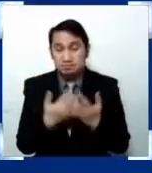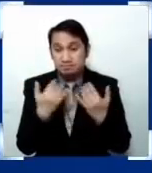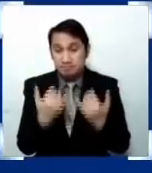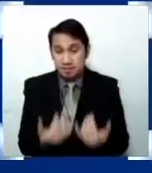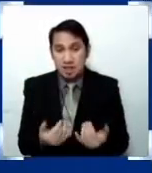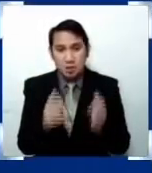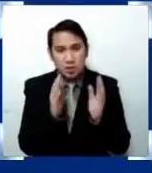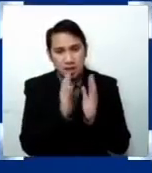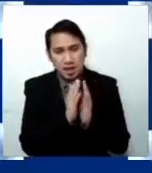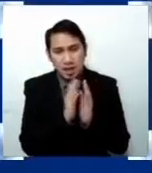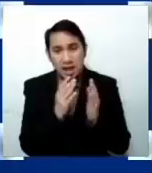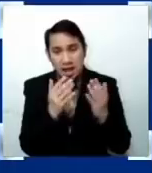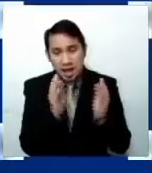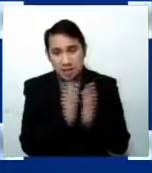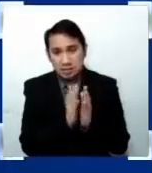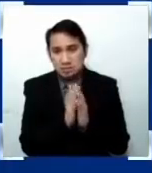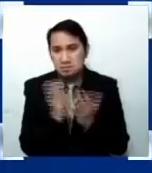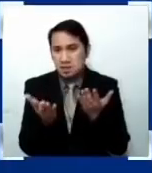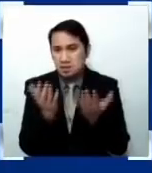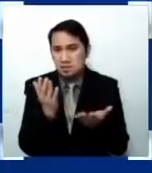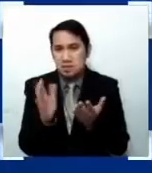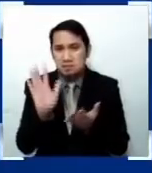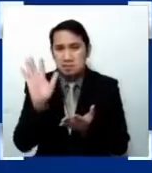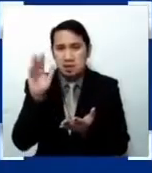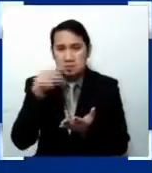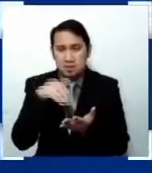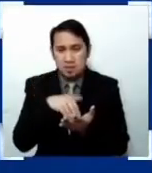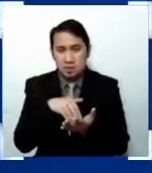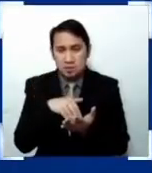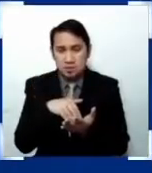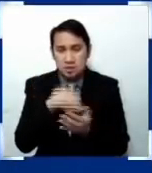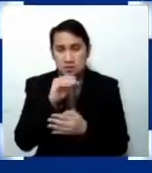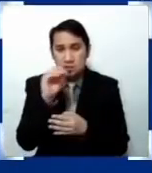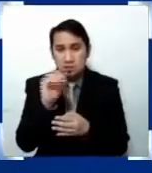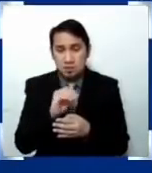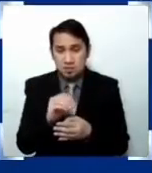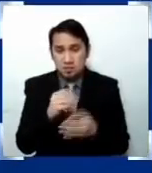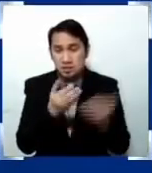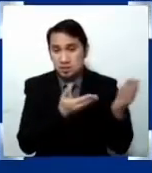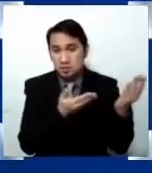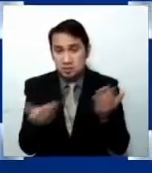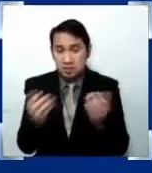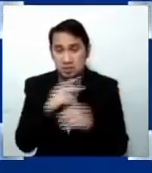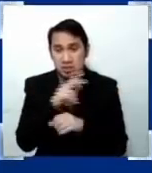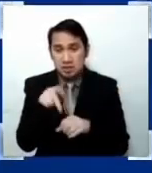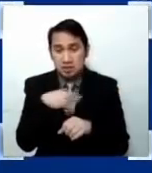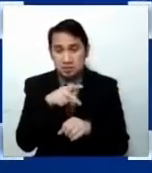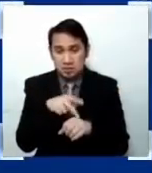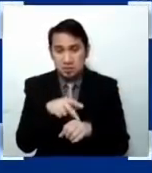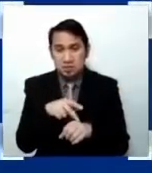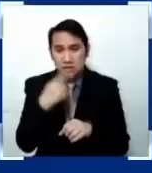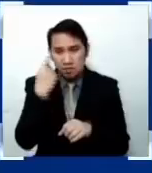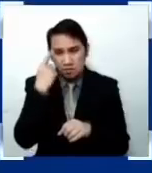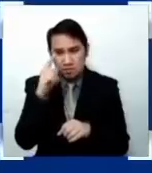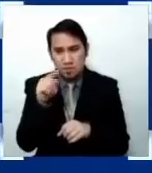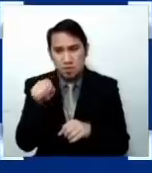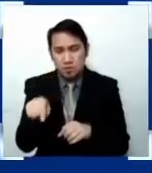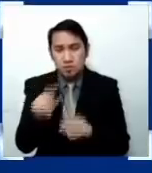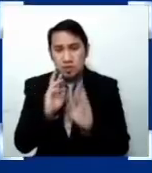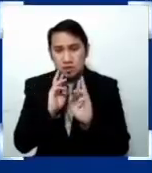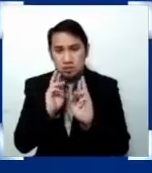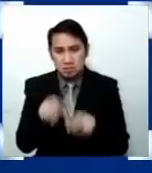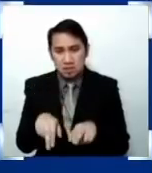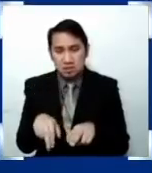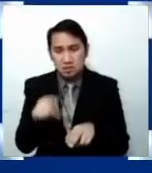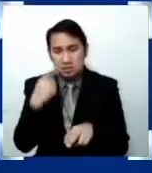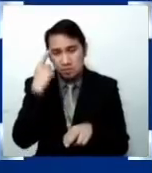ng halos 5,000% ang supply nila sa Pilipinas para matugunan ang emergency demand dito. Ang mga stocks daw